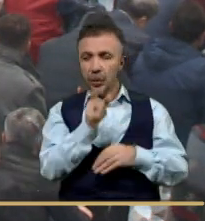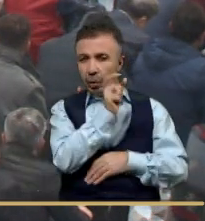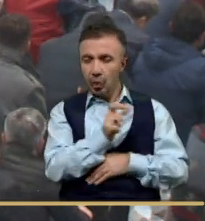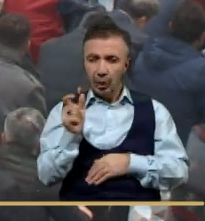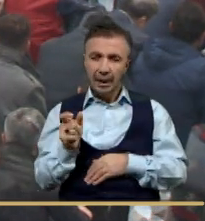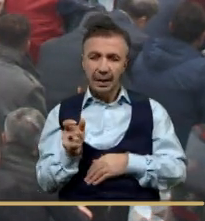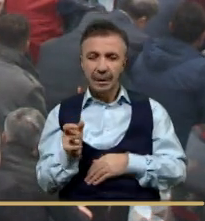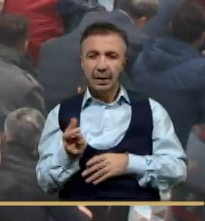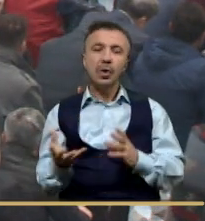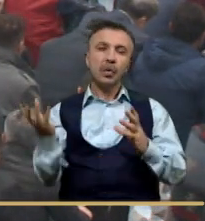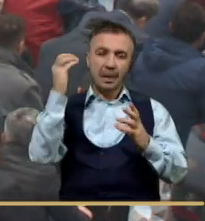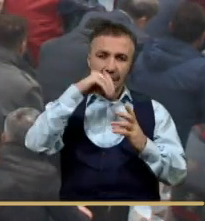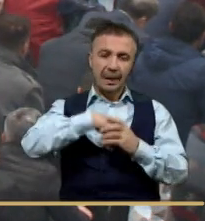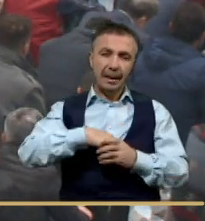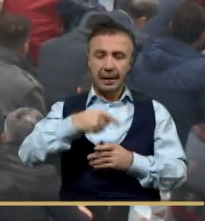dahil eylesin.